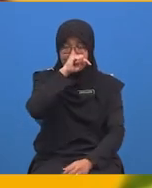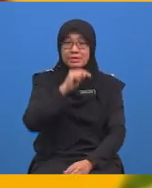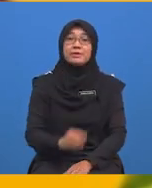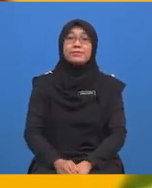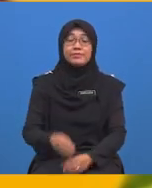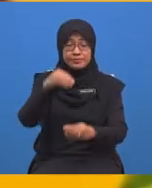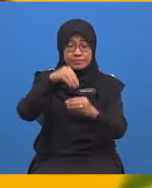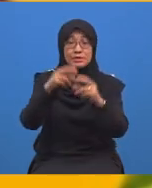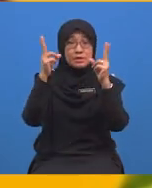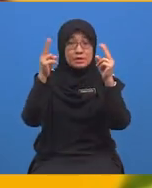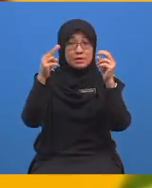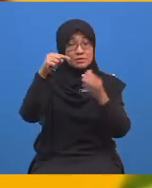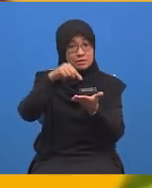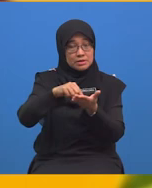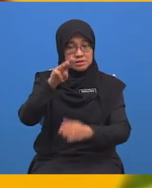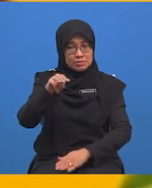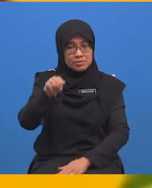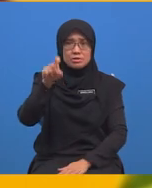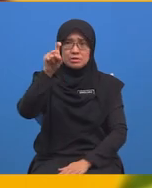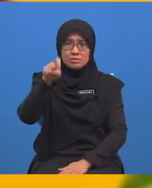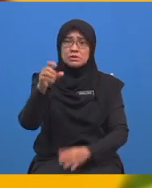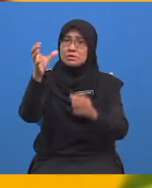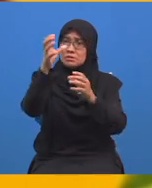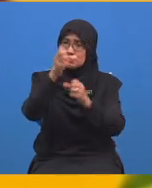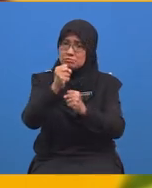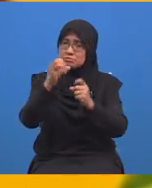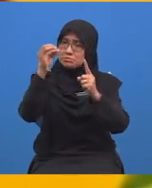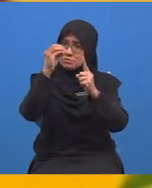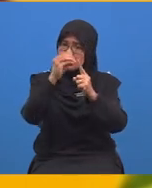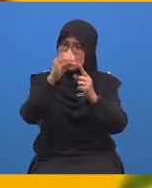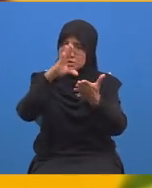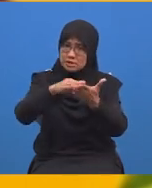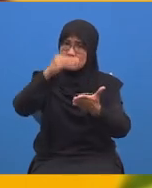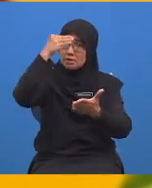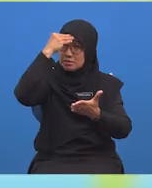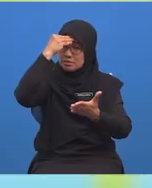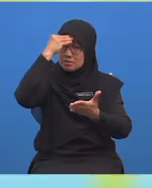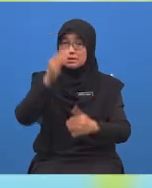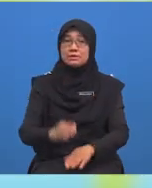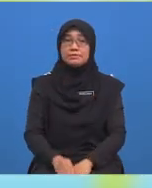Dalam tajuk ini, murid-murid perlu mencapai objektif pembelajaran berikut.